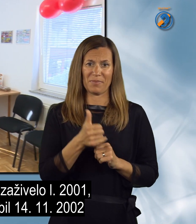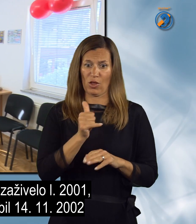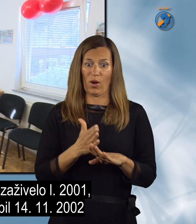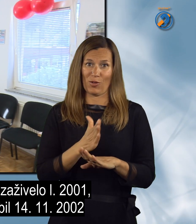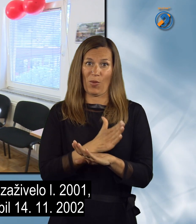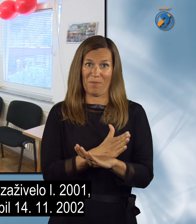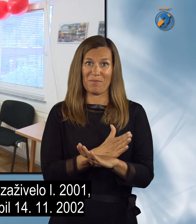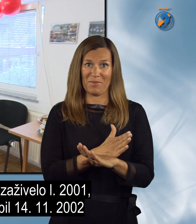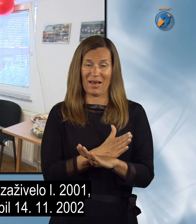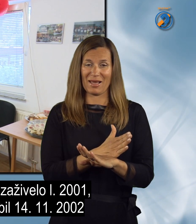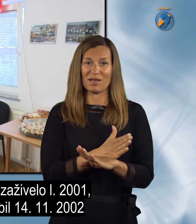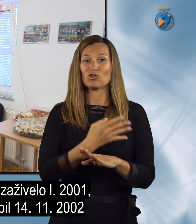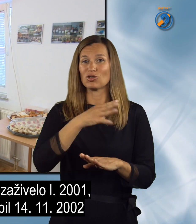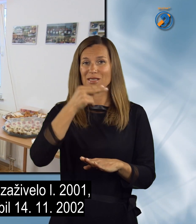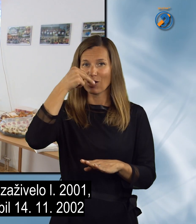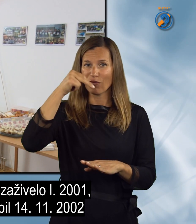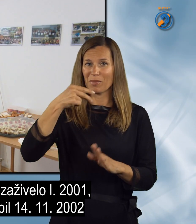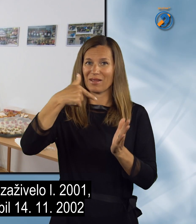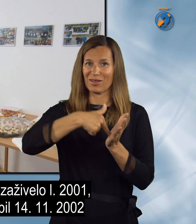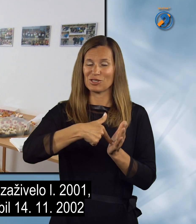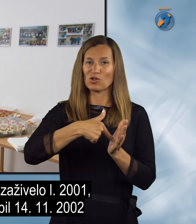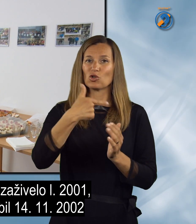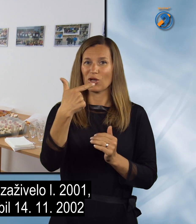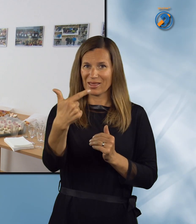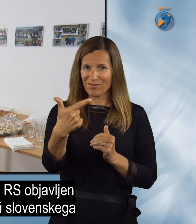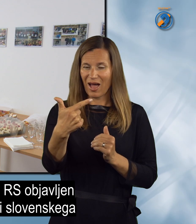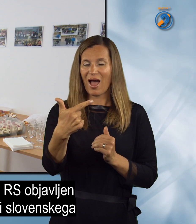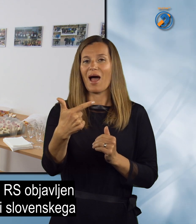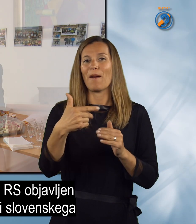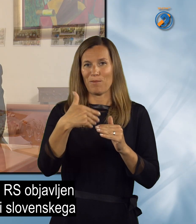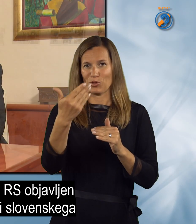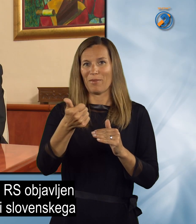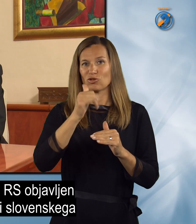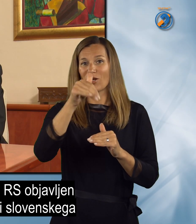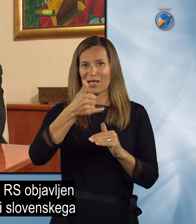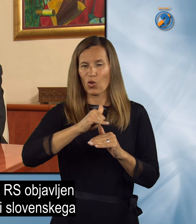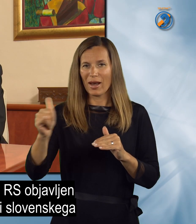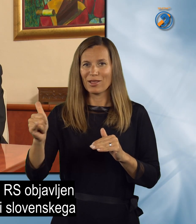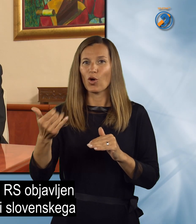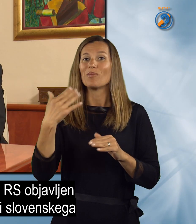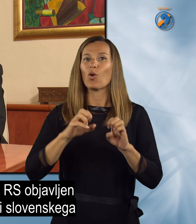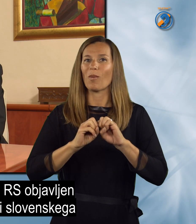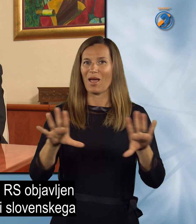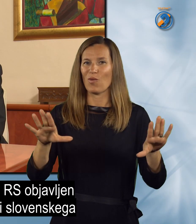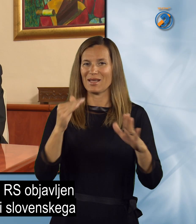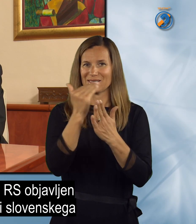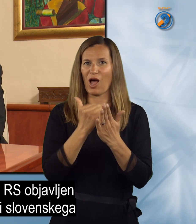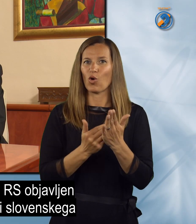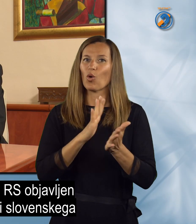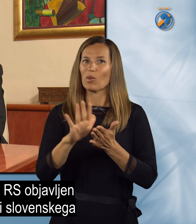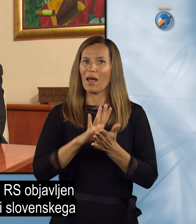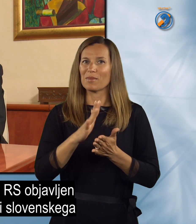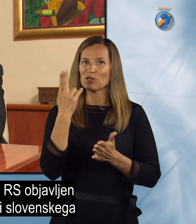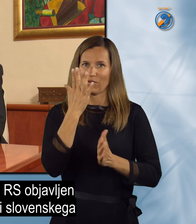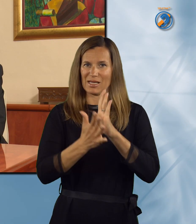leto prej, ko je bil 14. novembra 2002 v Uradnem listu Republike Slovenije objavljen zakon